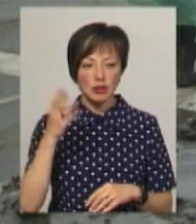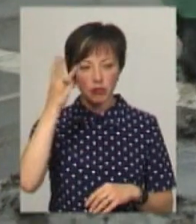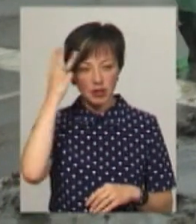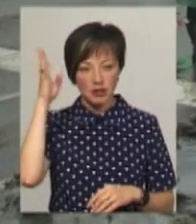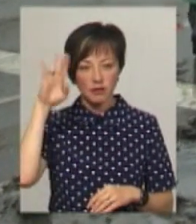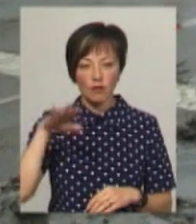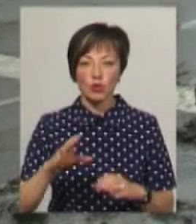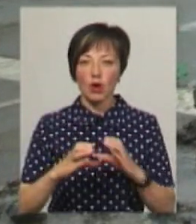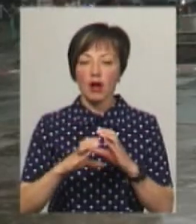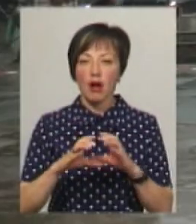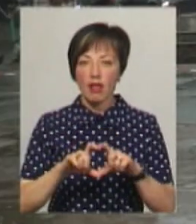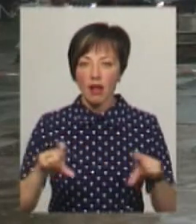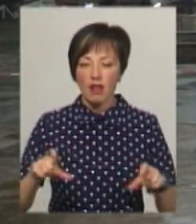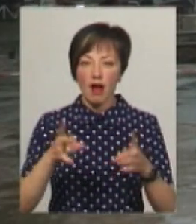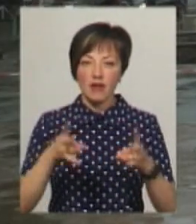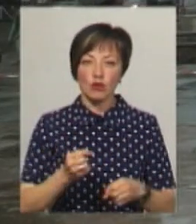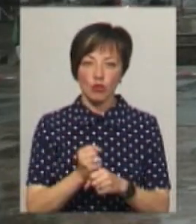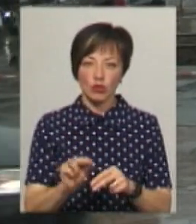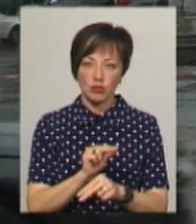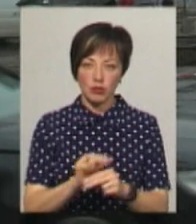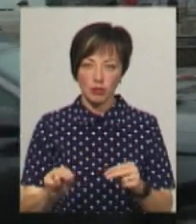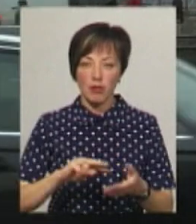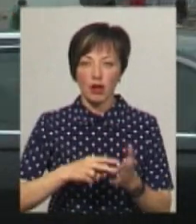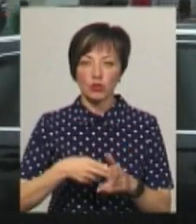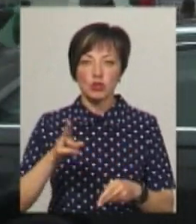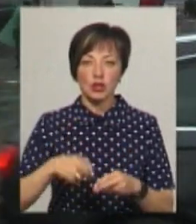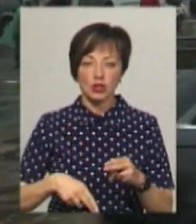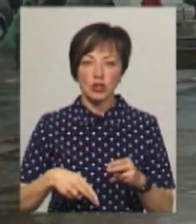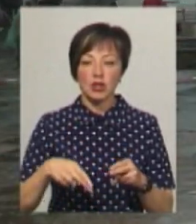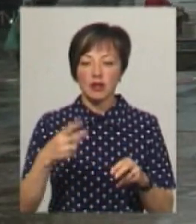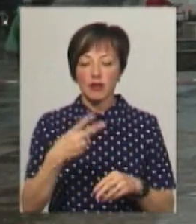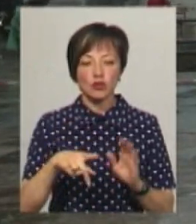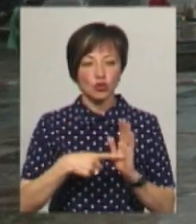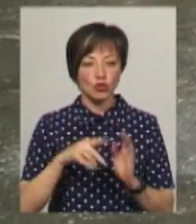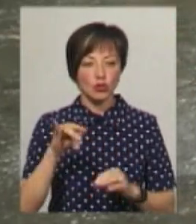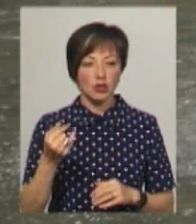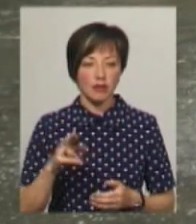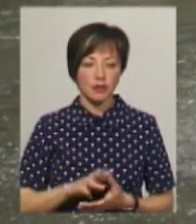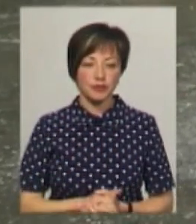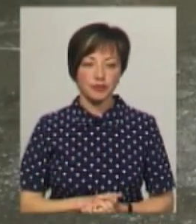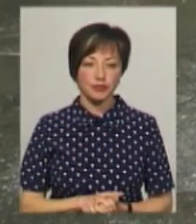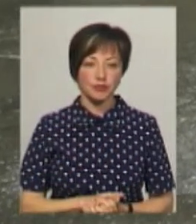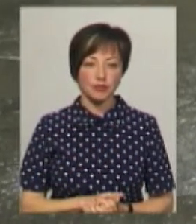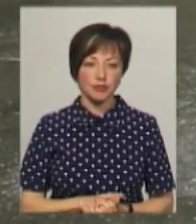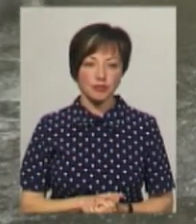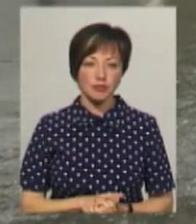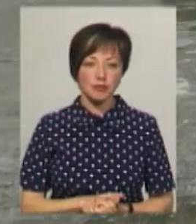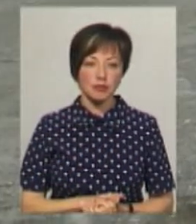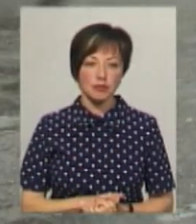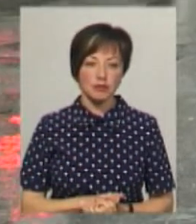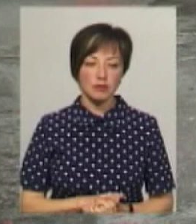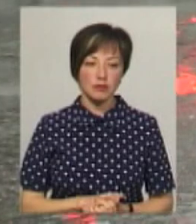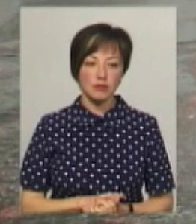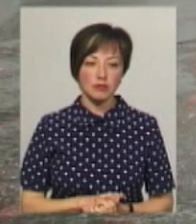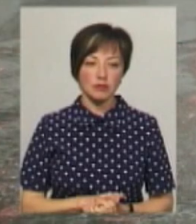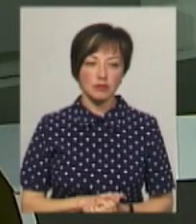водоканал проводить аварійні роботи. За словами Станіслава Міхальця, ремонт планують закінчити до кінця 26 травня. Михайло Жила, Іван Мовчан, новини Поділля